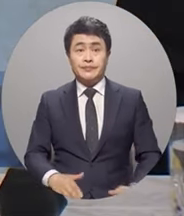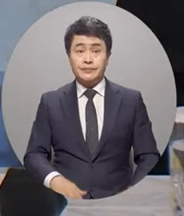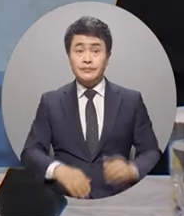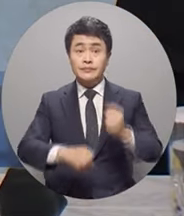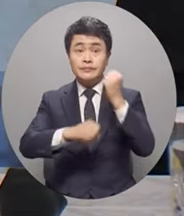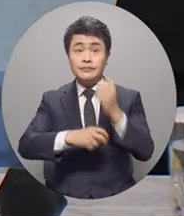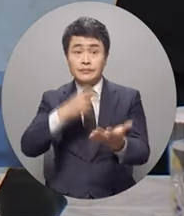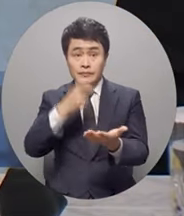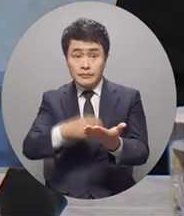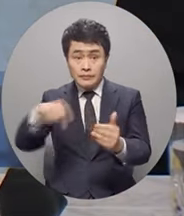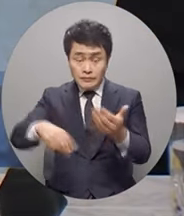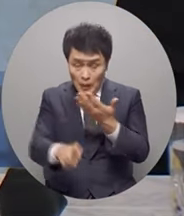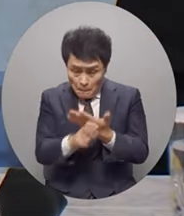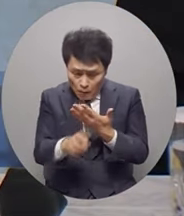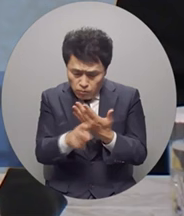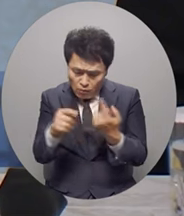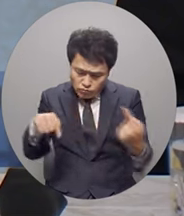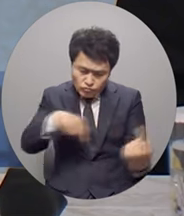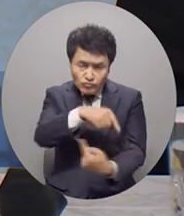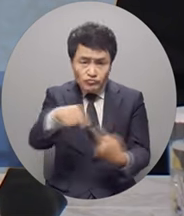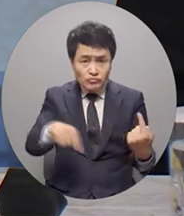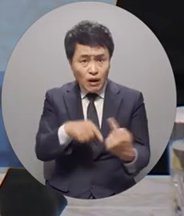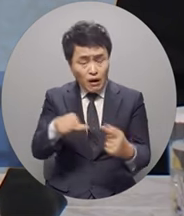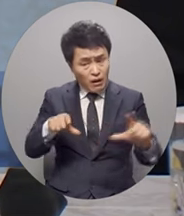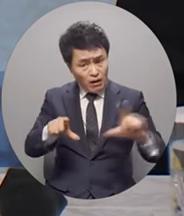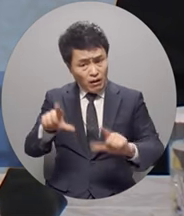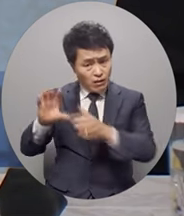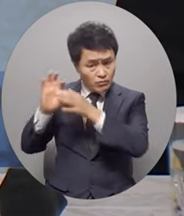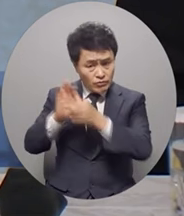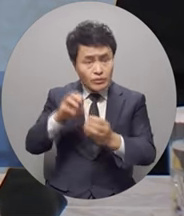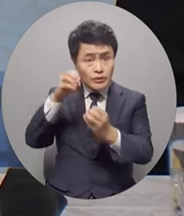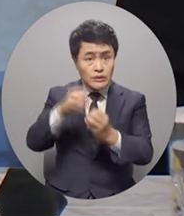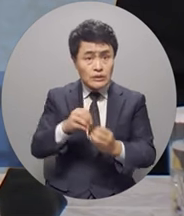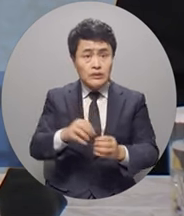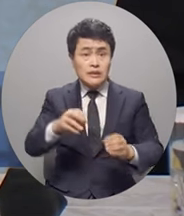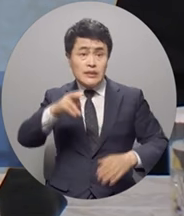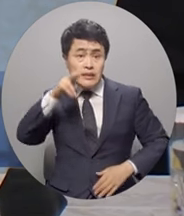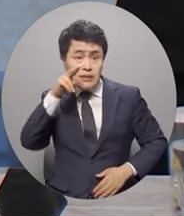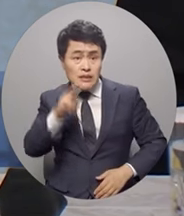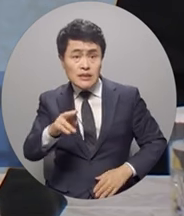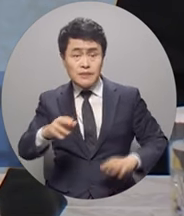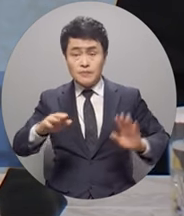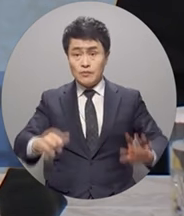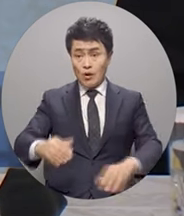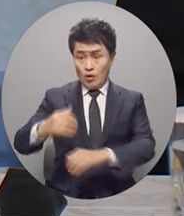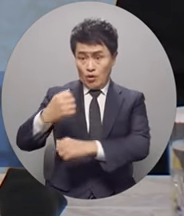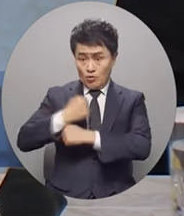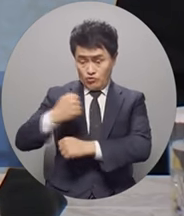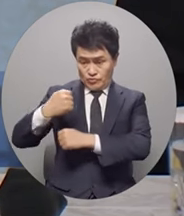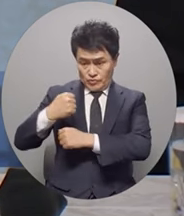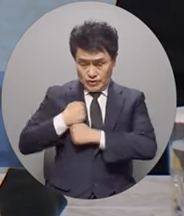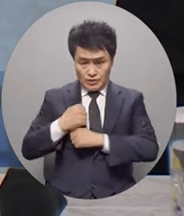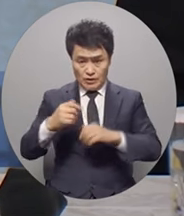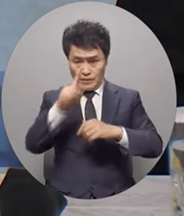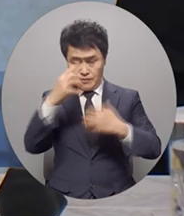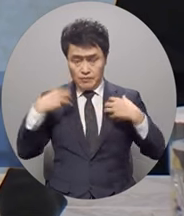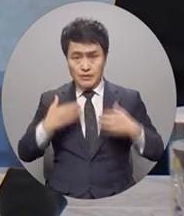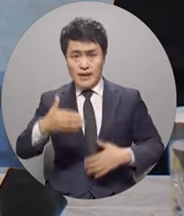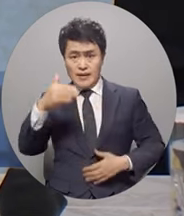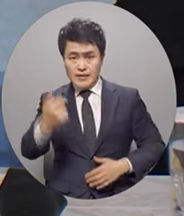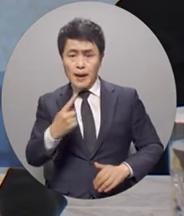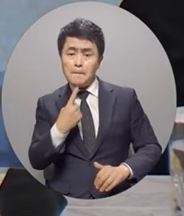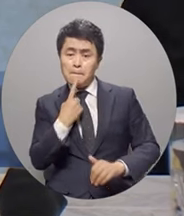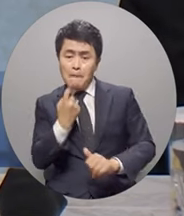운영하는 그런 사례가 끊이지 않고 있습니다. 심지어 제복 입은 군인들과 장관을